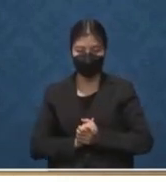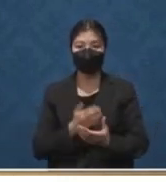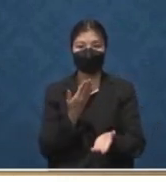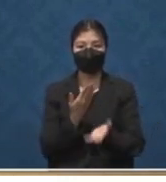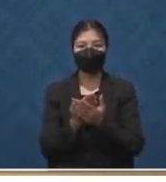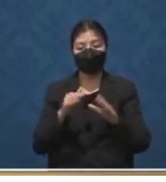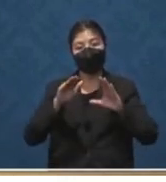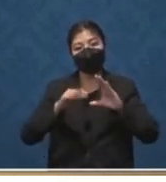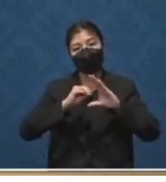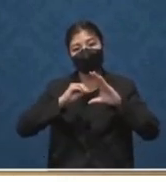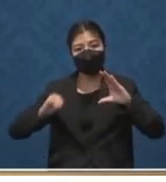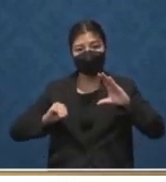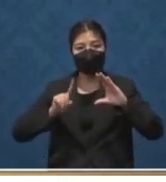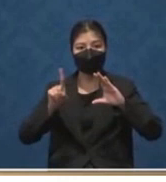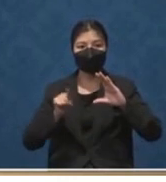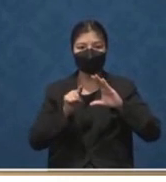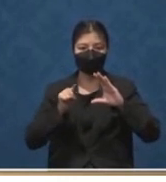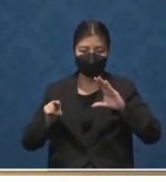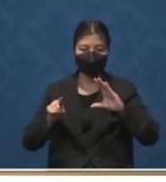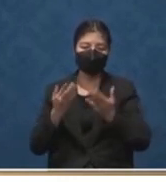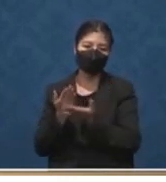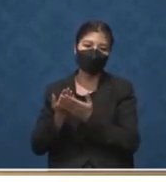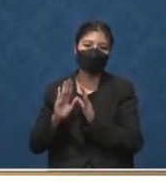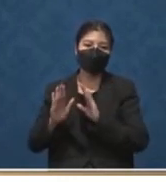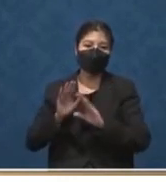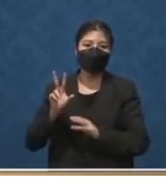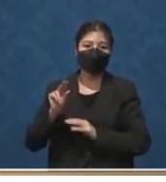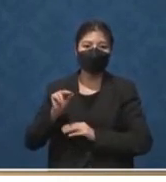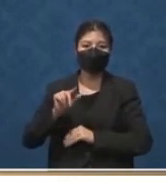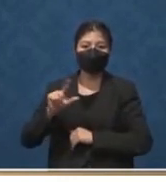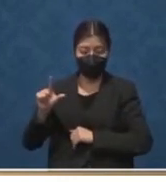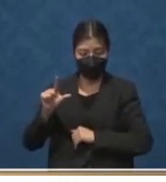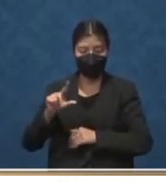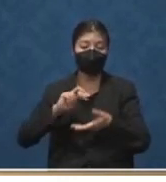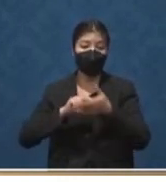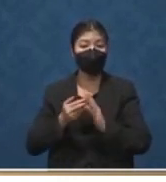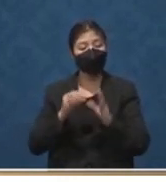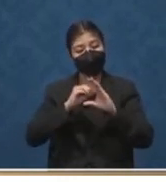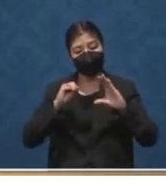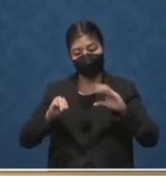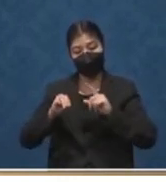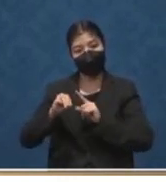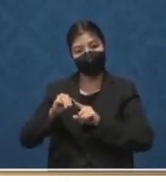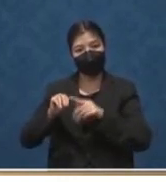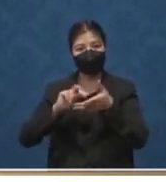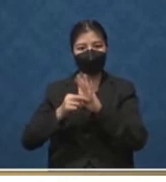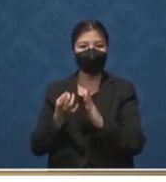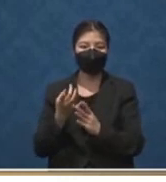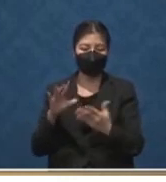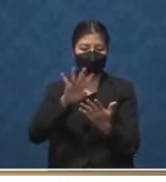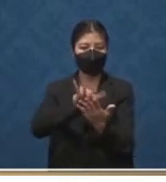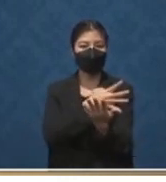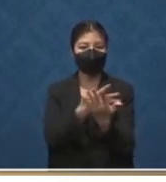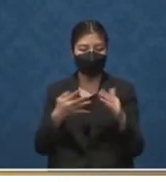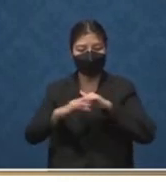1% เป็เงิน 30 ล้านซึ่ส่วทขอปราบลดนั้นนะครับก็อยู่ในแผนพื้นฐานด้านความ